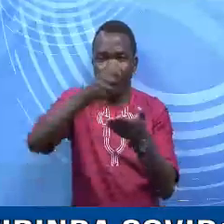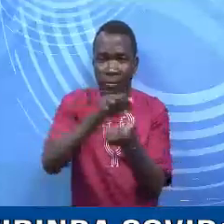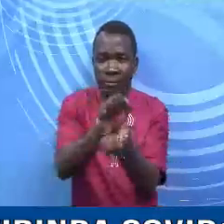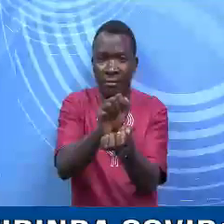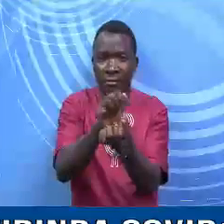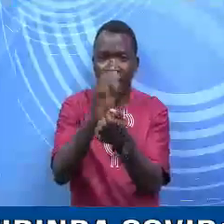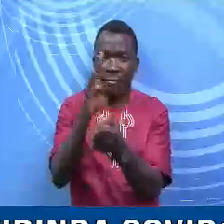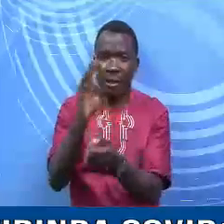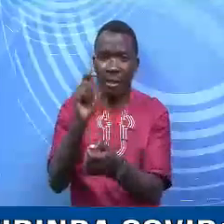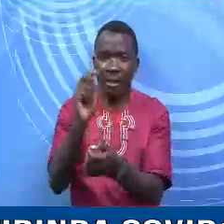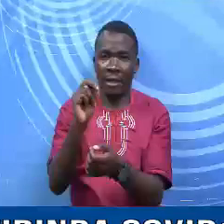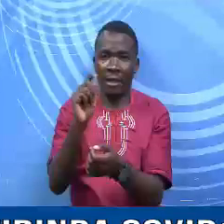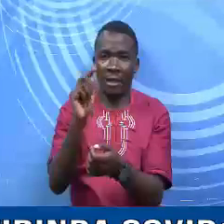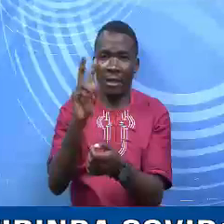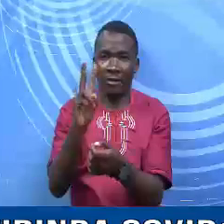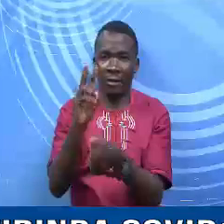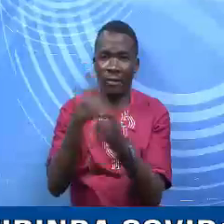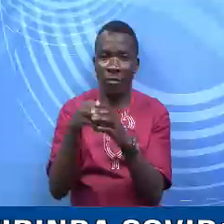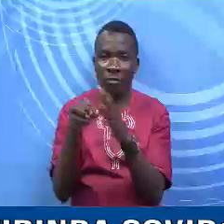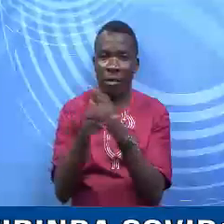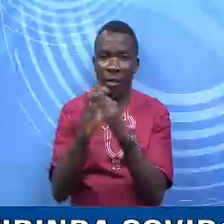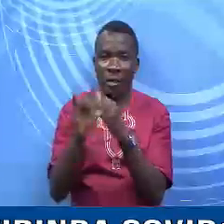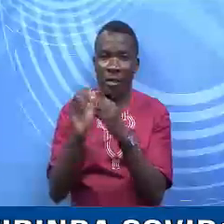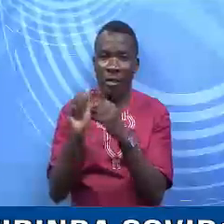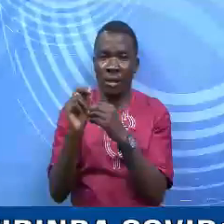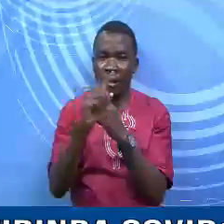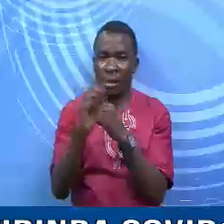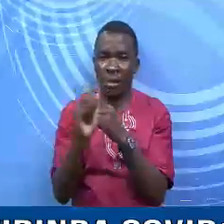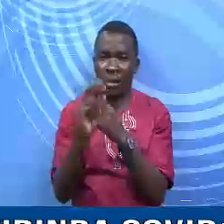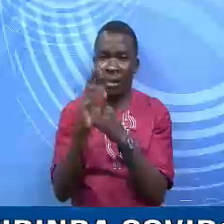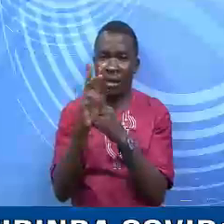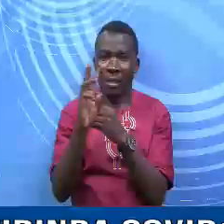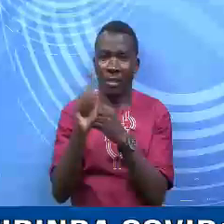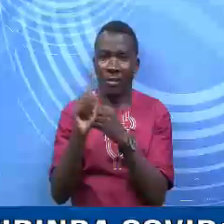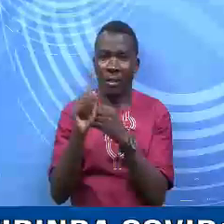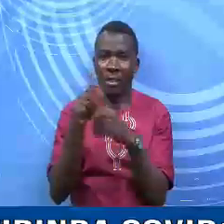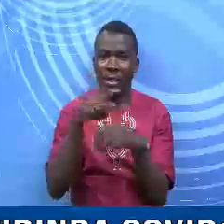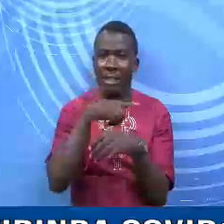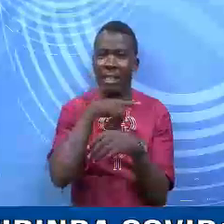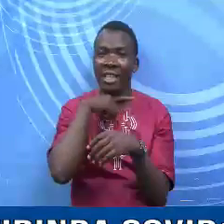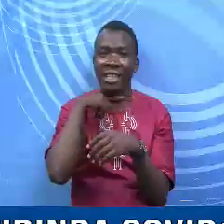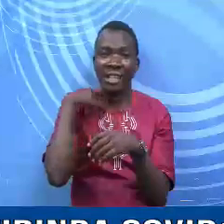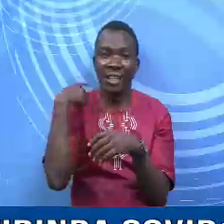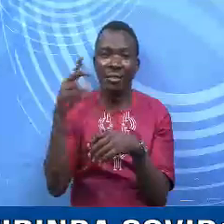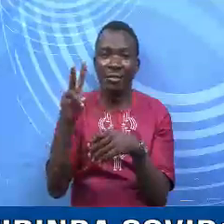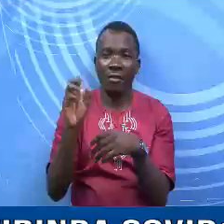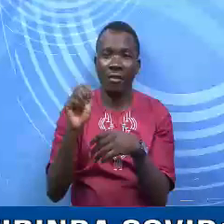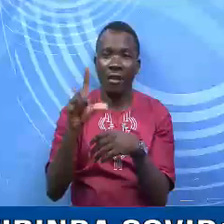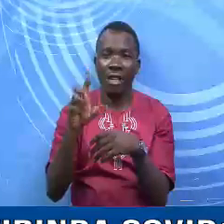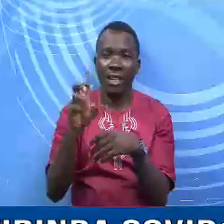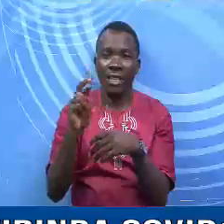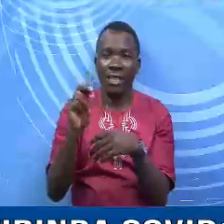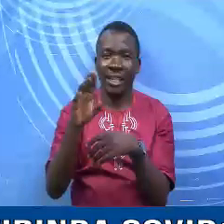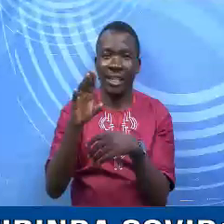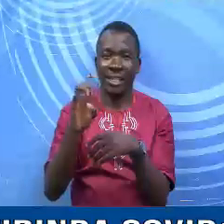TV mu murenge wa Cyanza rwo mu karere ka Rubavu mu burengerazuba bw'u Rwanda Ndindahiro Valence